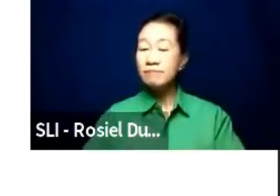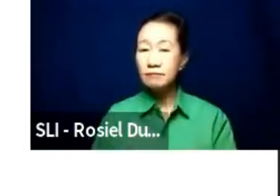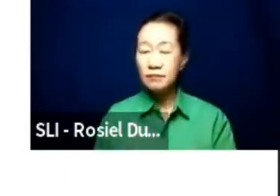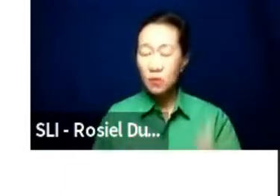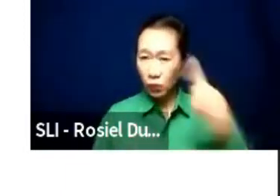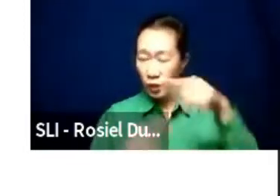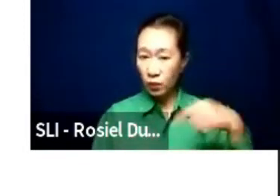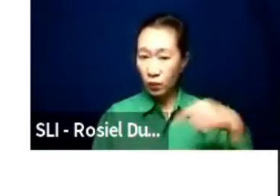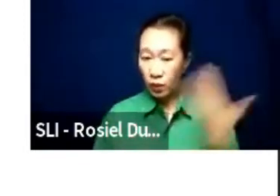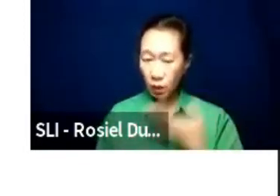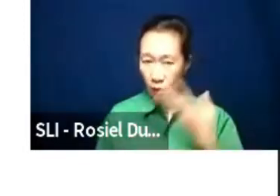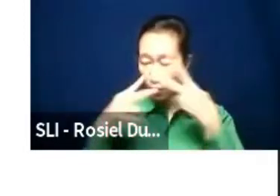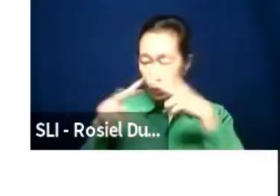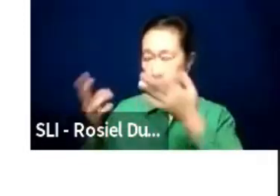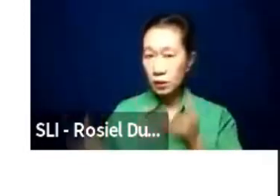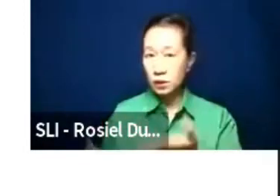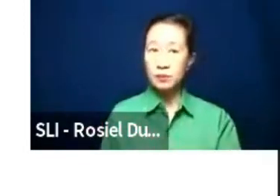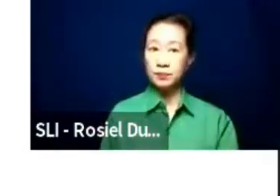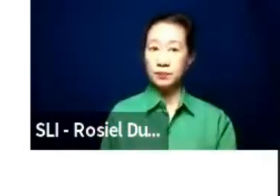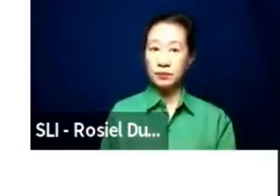when we look at work,